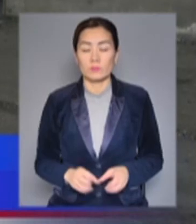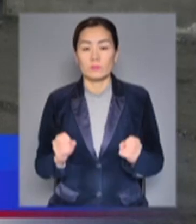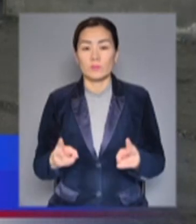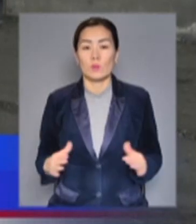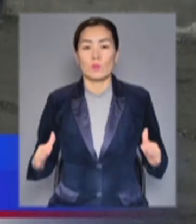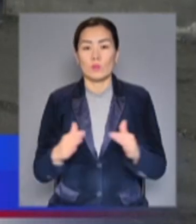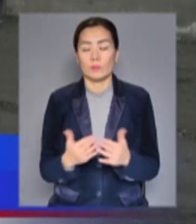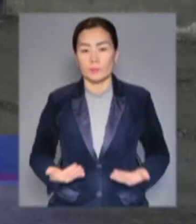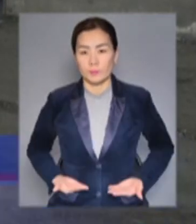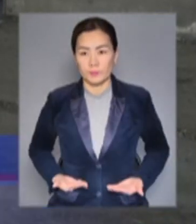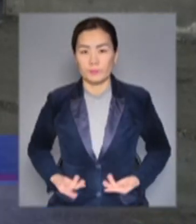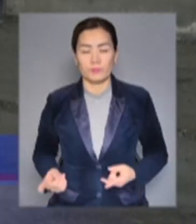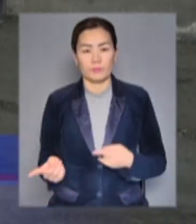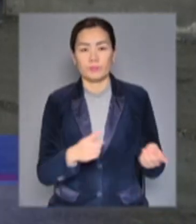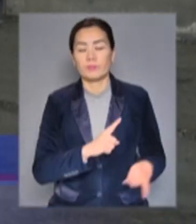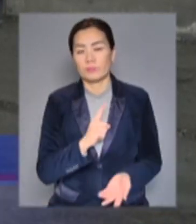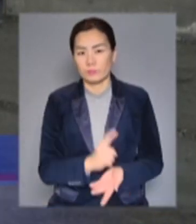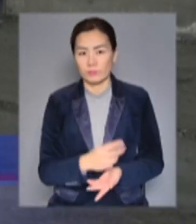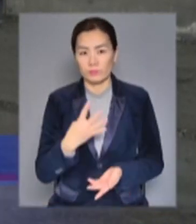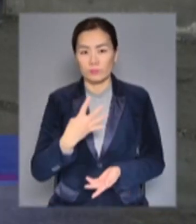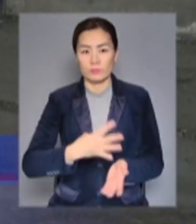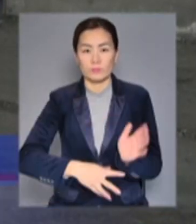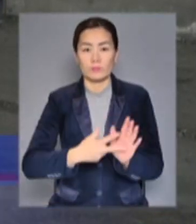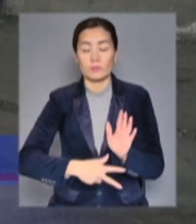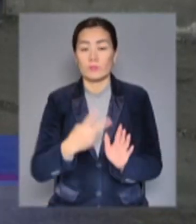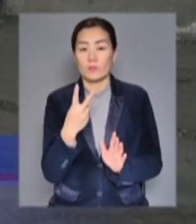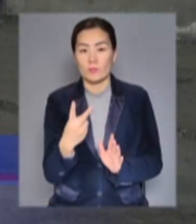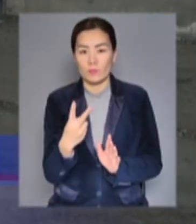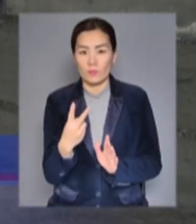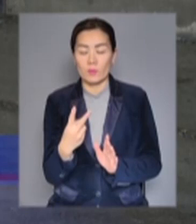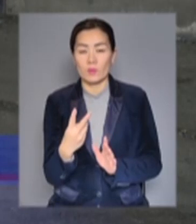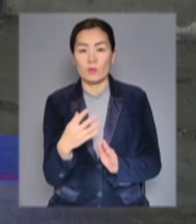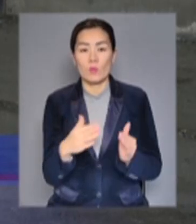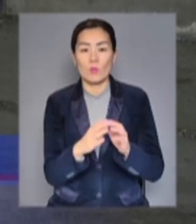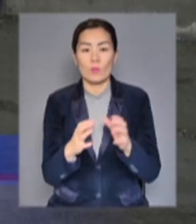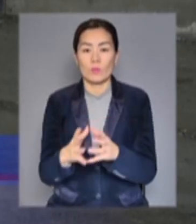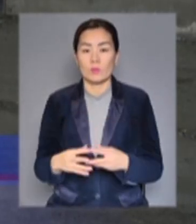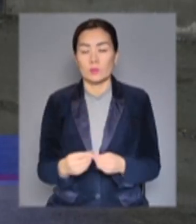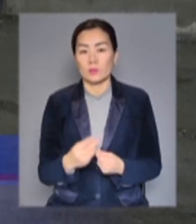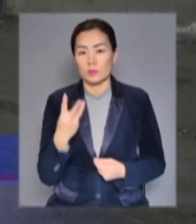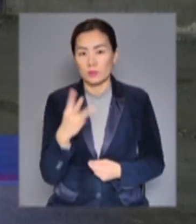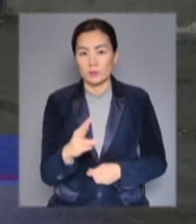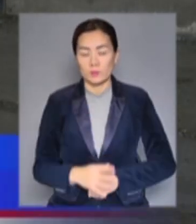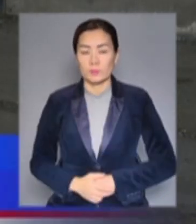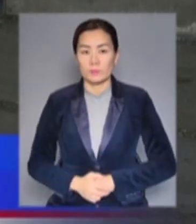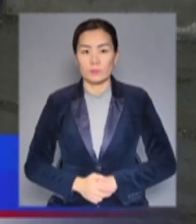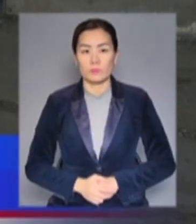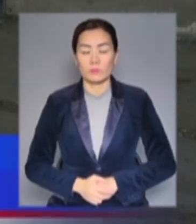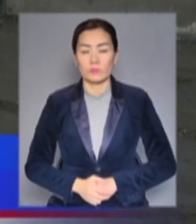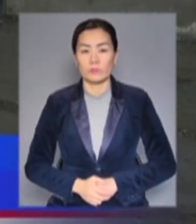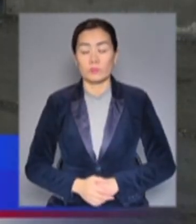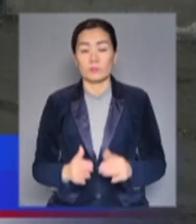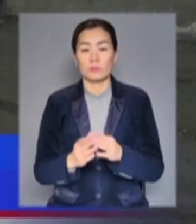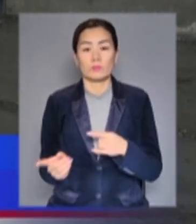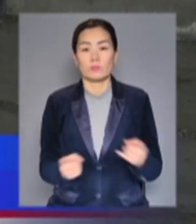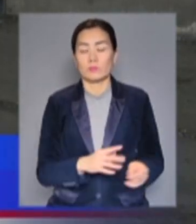біздер көшіруге міндеттіміз. Сол 82 пәтері бар, 82 көпқабатты үйдің алғашқы үш экстренні тұрған